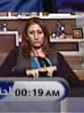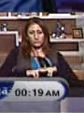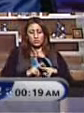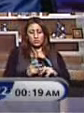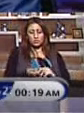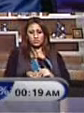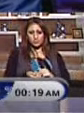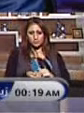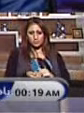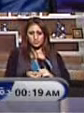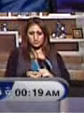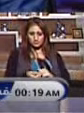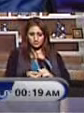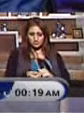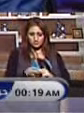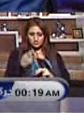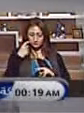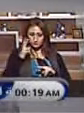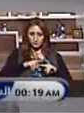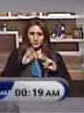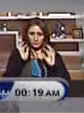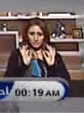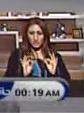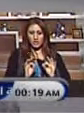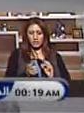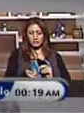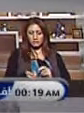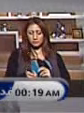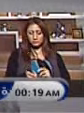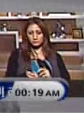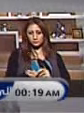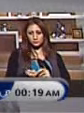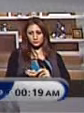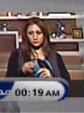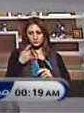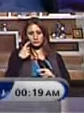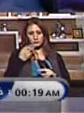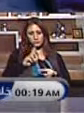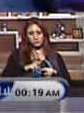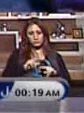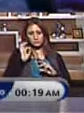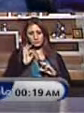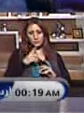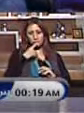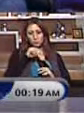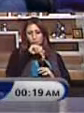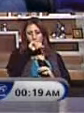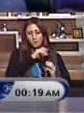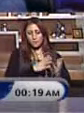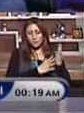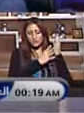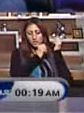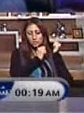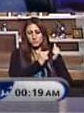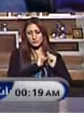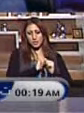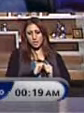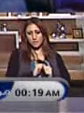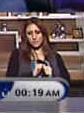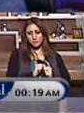اسبينوزا يقول كذا لا يراجع معك لا يراجع معك الكلام النبي صلى الله عليه وسلم في في